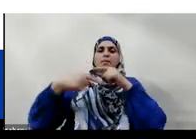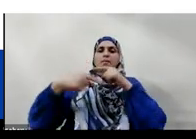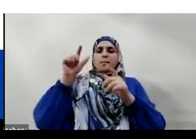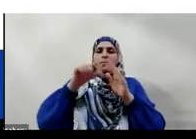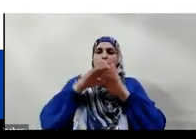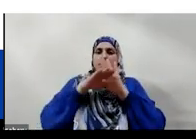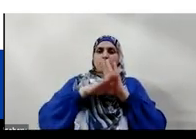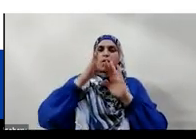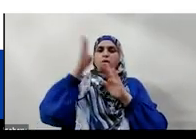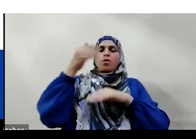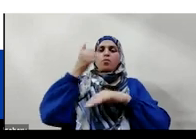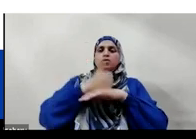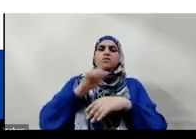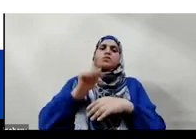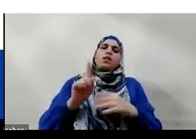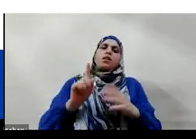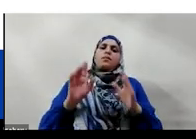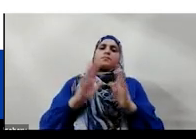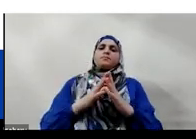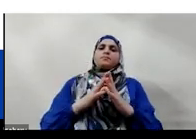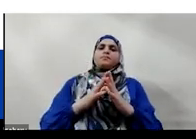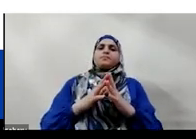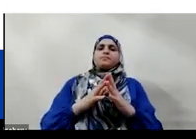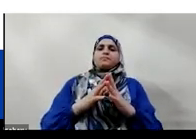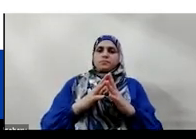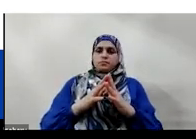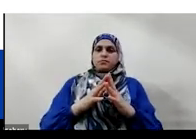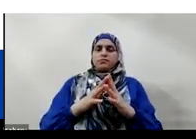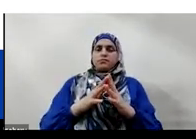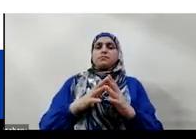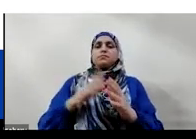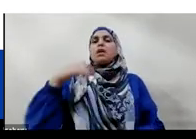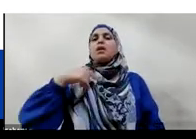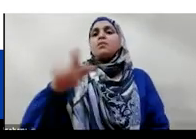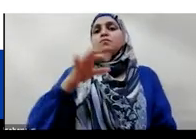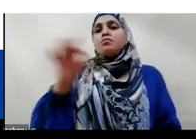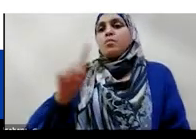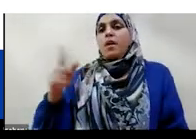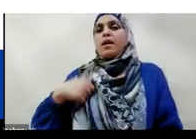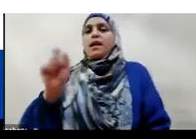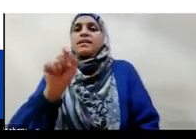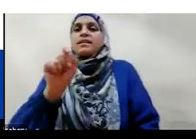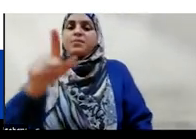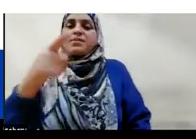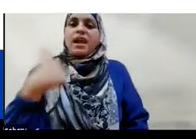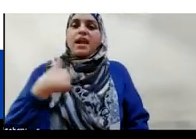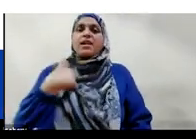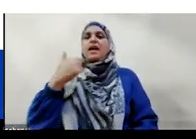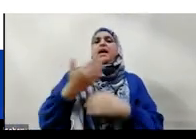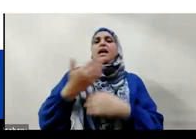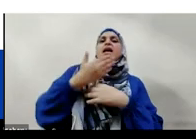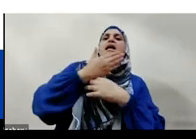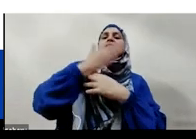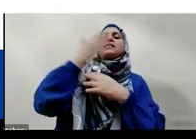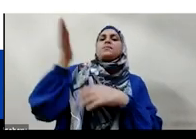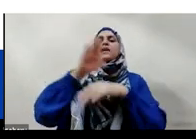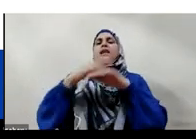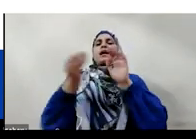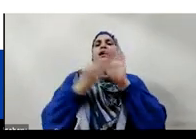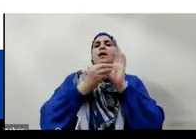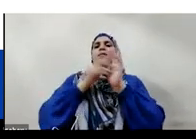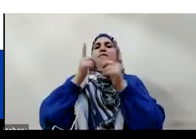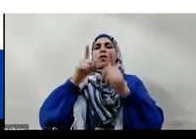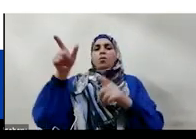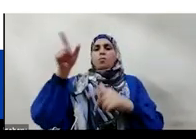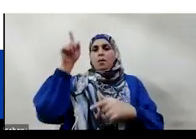هذه المؤسسه ولا لا. مش معنى ان انا قدمت او حطيت ان انا قدمت على institution في الولايات المتحده مش معنى